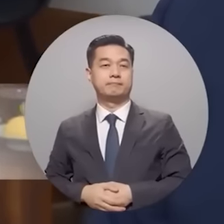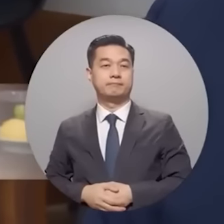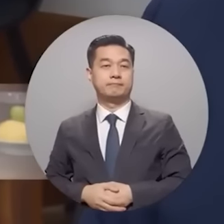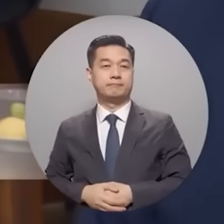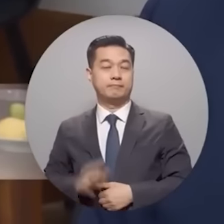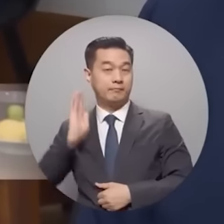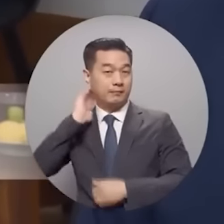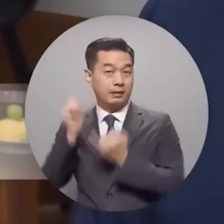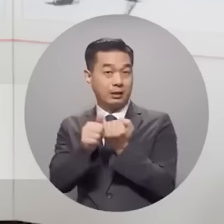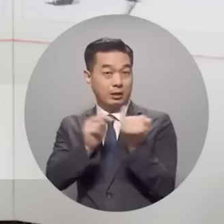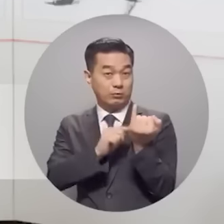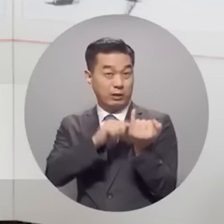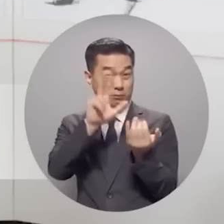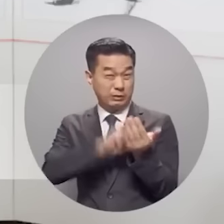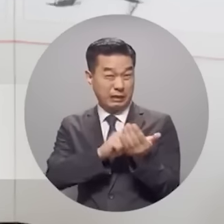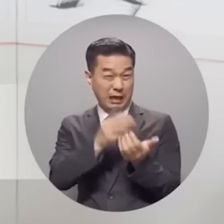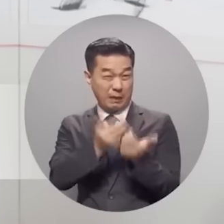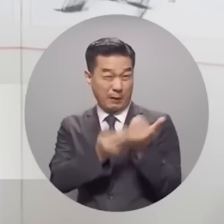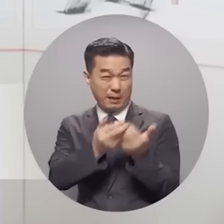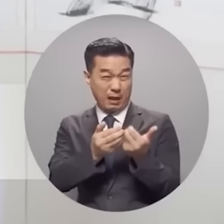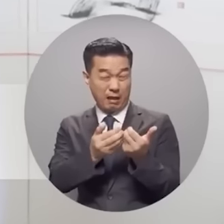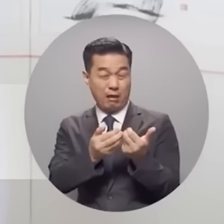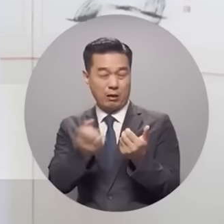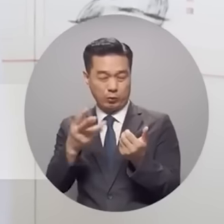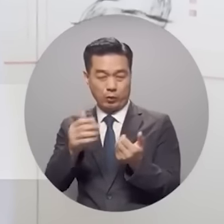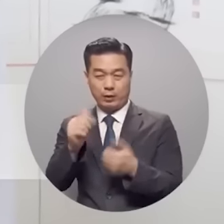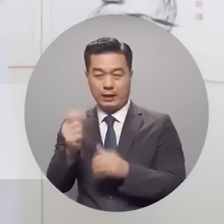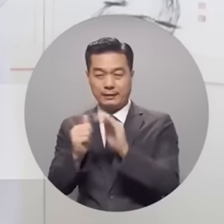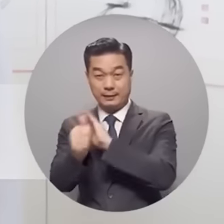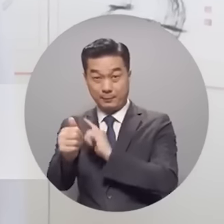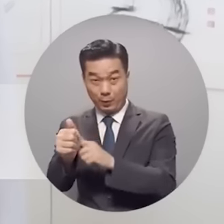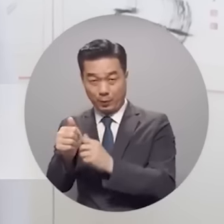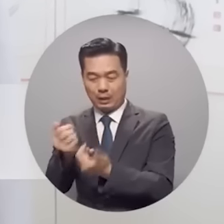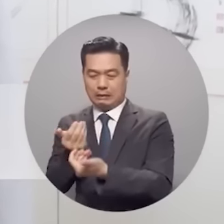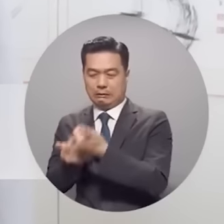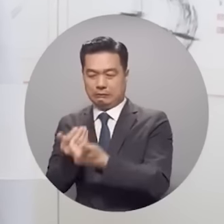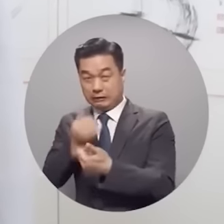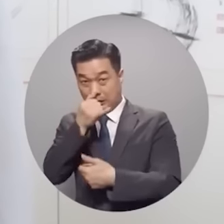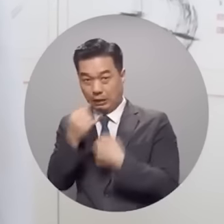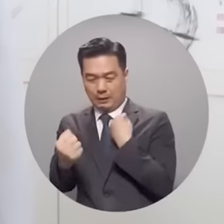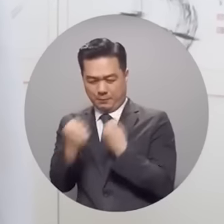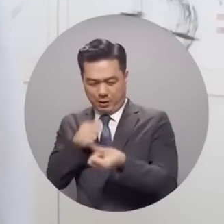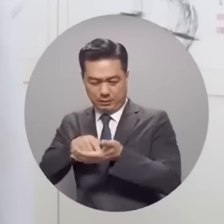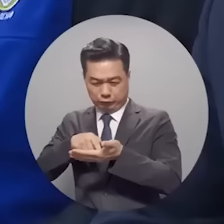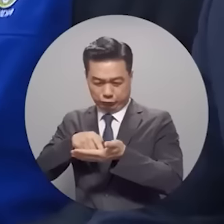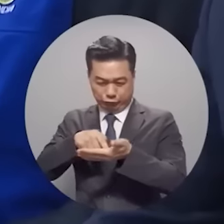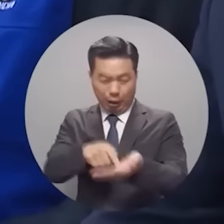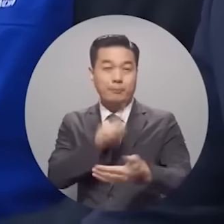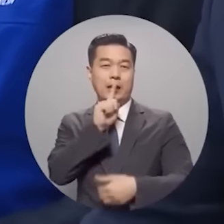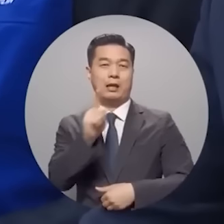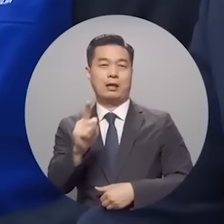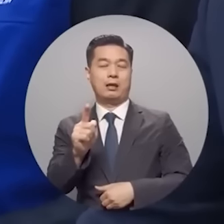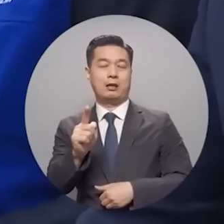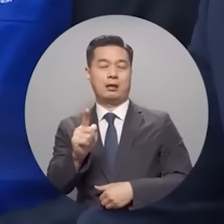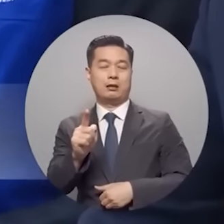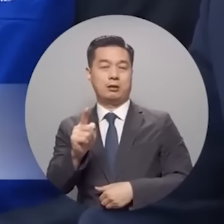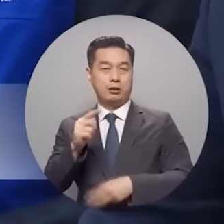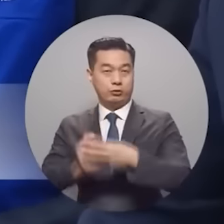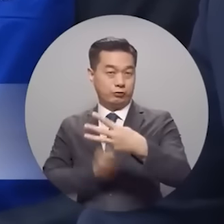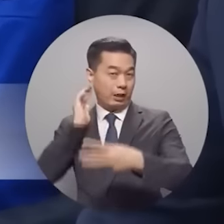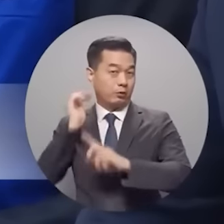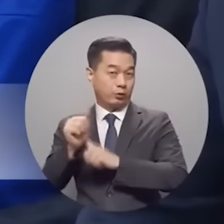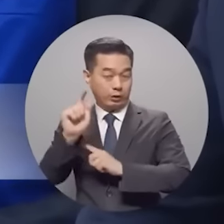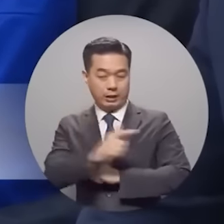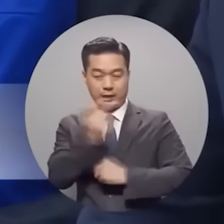악화되고 한대표 갈등이 극으로 치라도 그대로 정면돌파하겠다는 뜻으로 해석됩니다 윤대은 하루